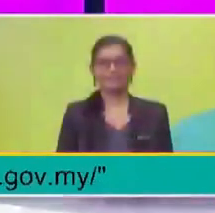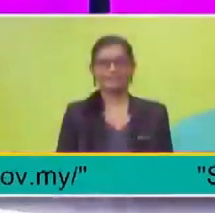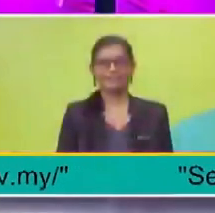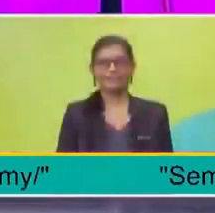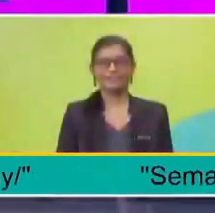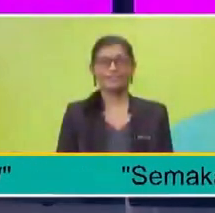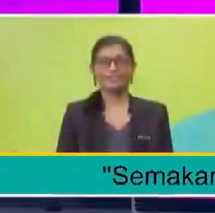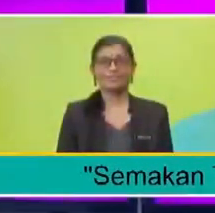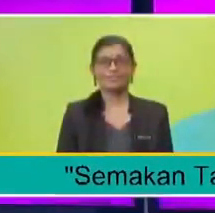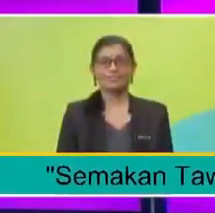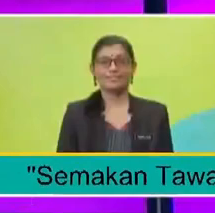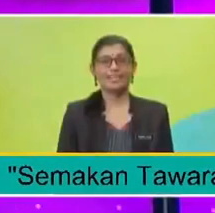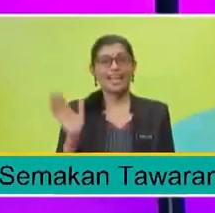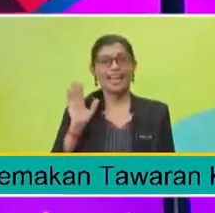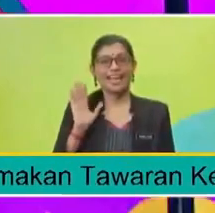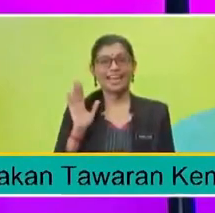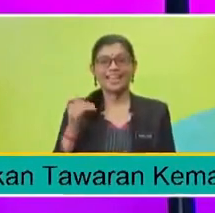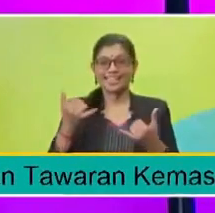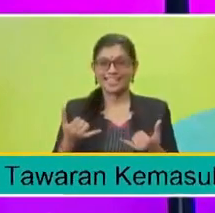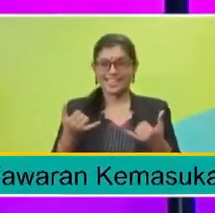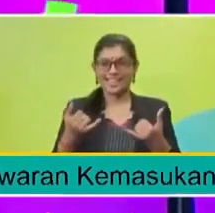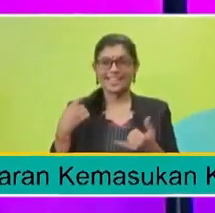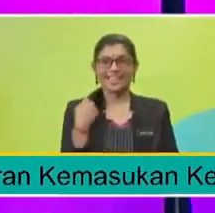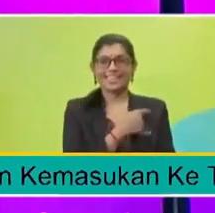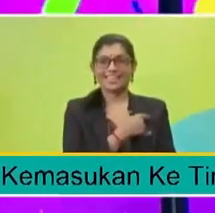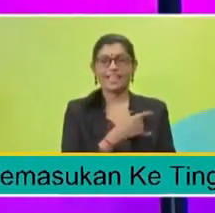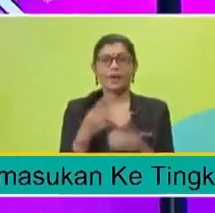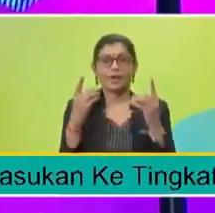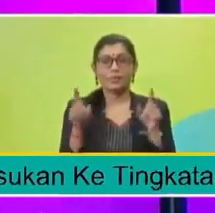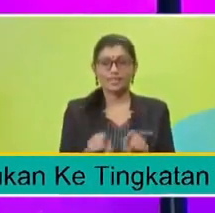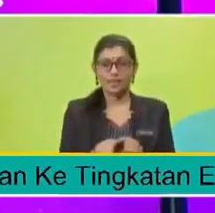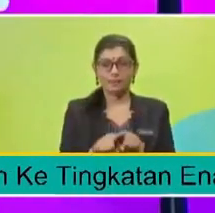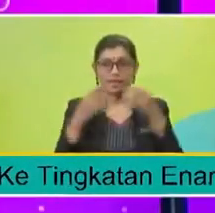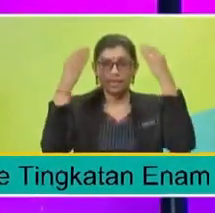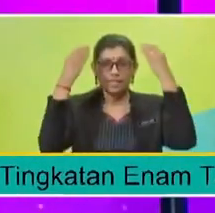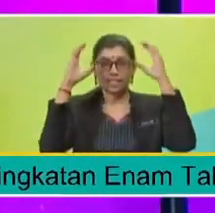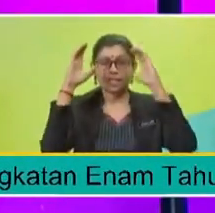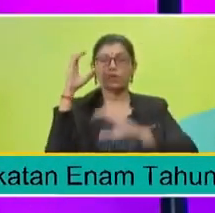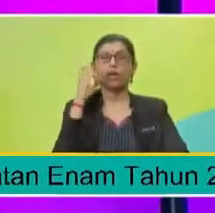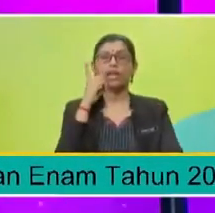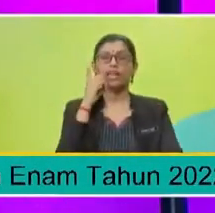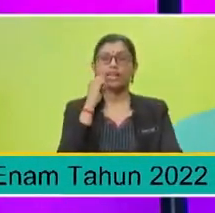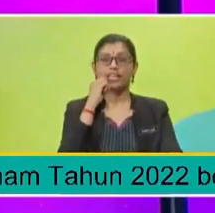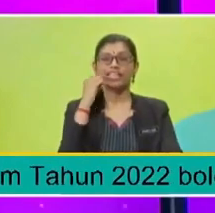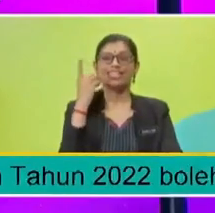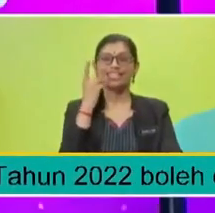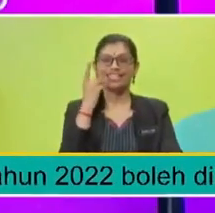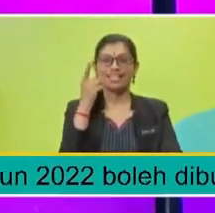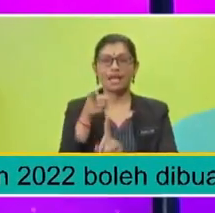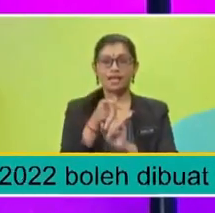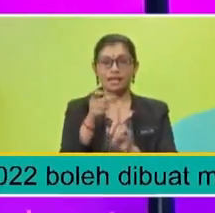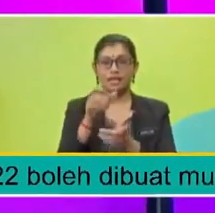Baiklah sekali FM bersama dengan Cikuya akan menang event yaitu cek bu Rosa Zulkifli dari Escape pun ikan khas